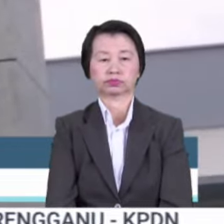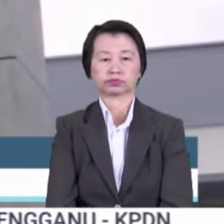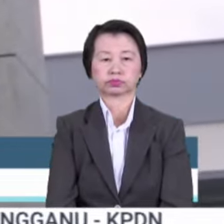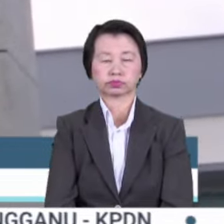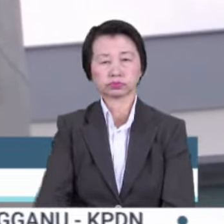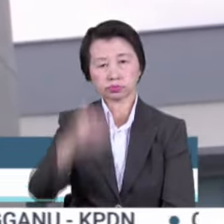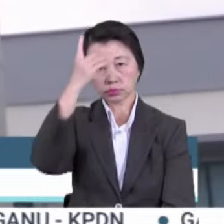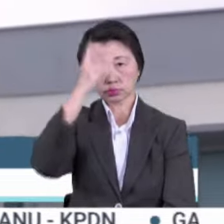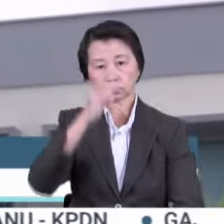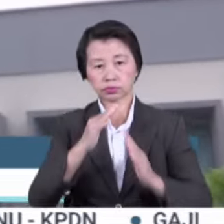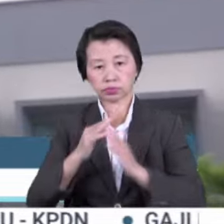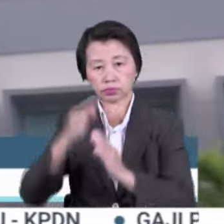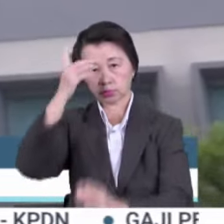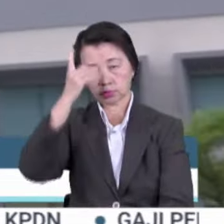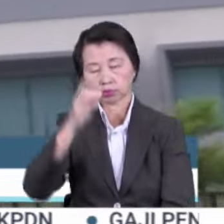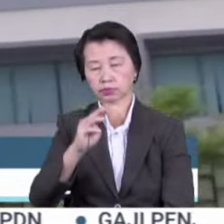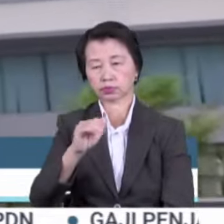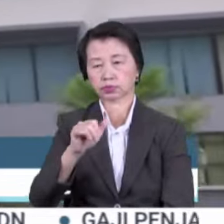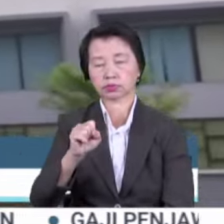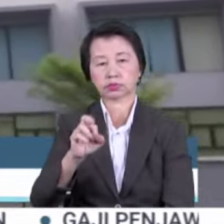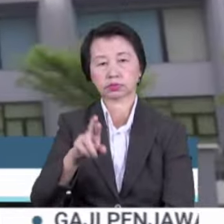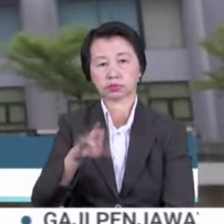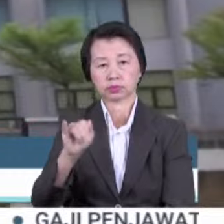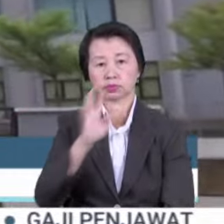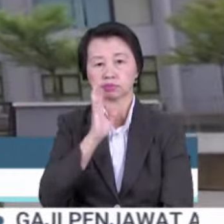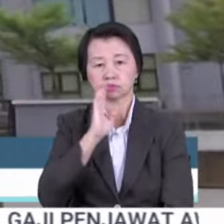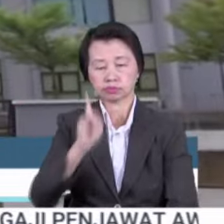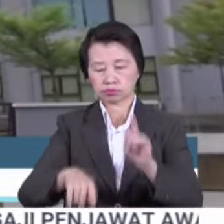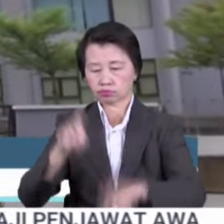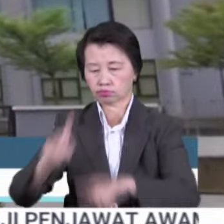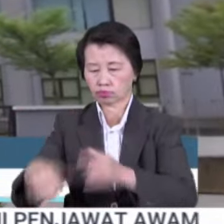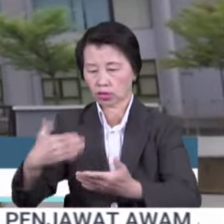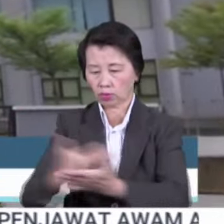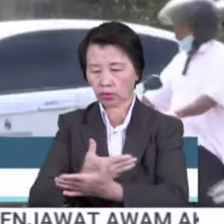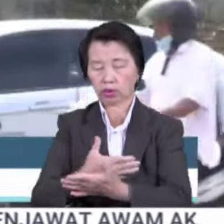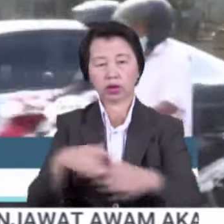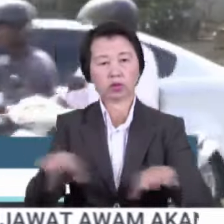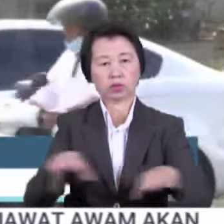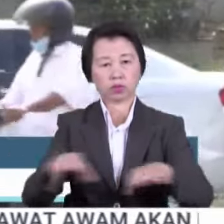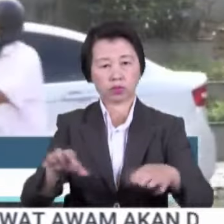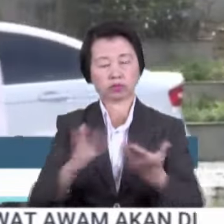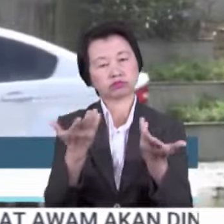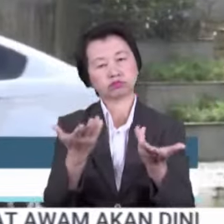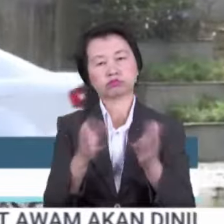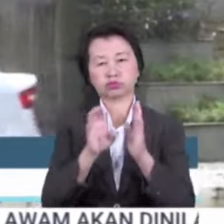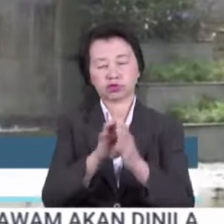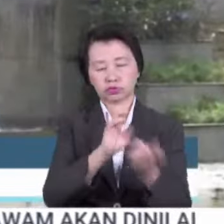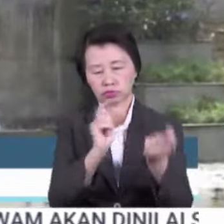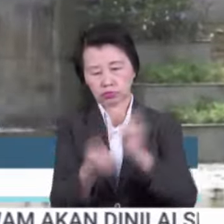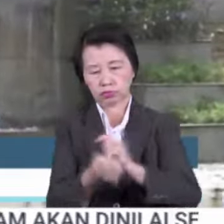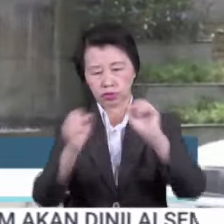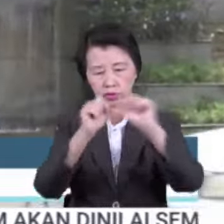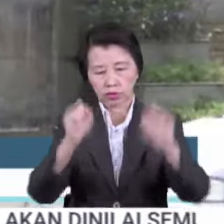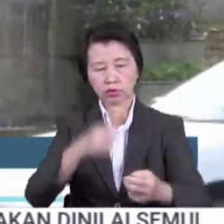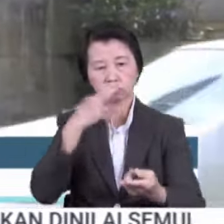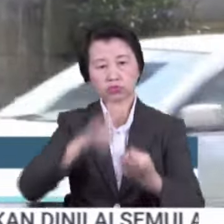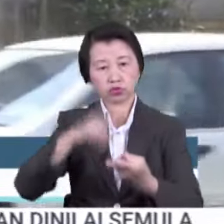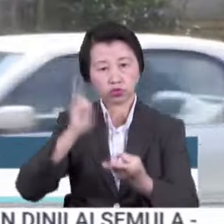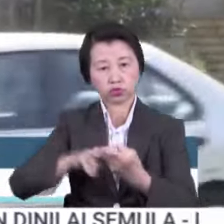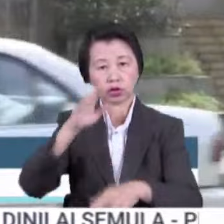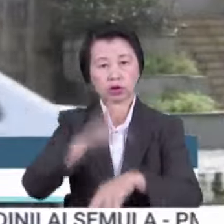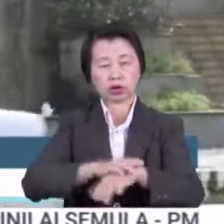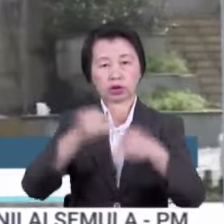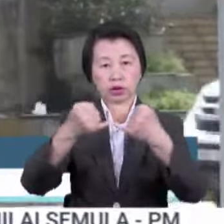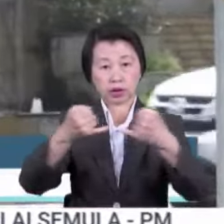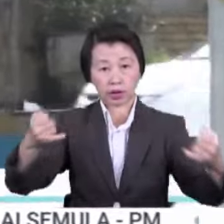Datuk bandarnya Datuk Masri Razali berkata berbagai pembaharuan di laksana antaranya peralihan sistem surat-menyurat secara dalam